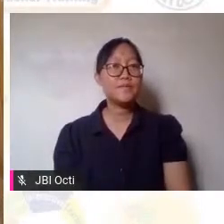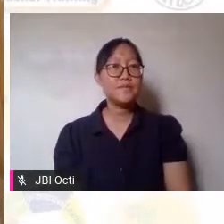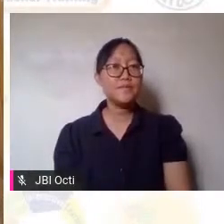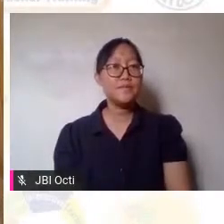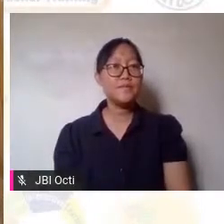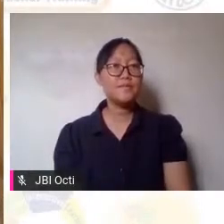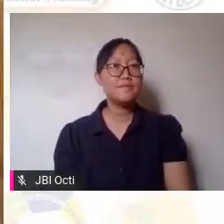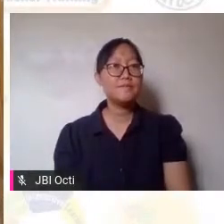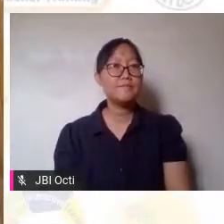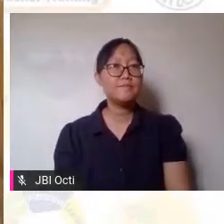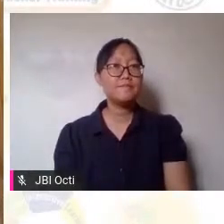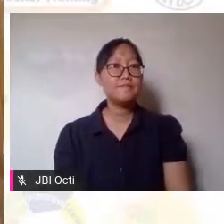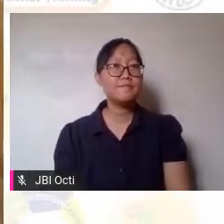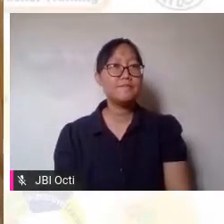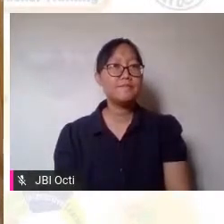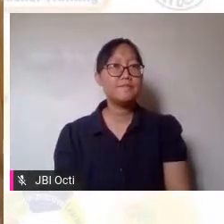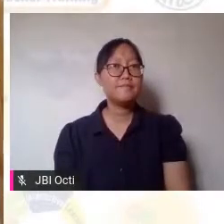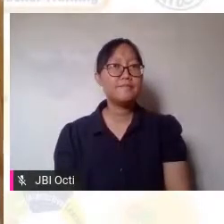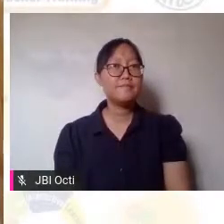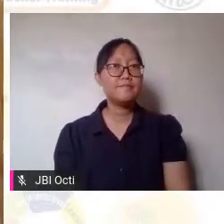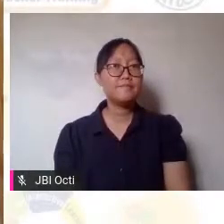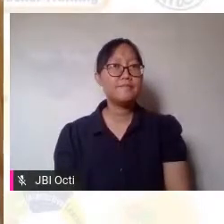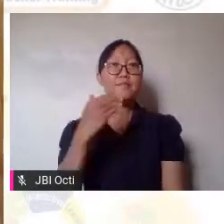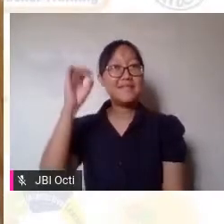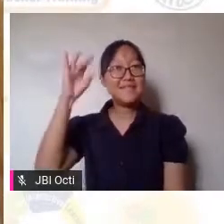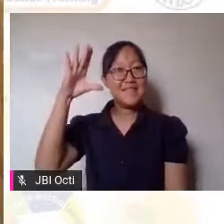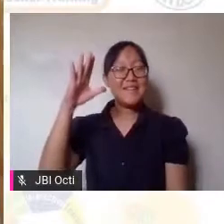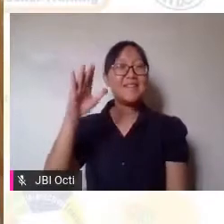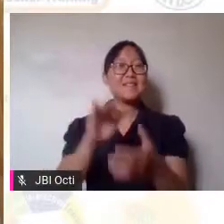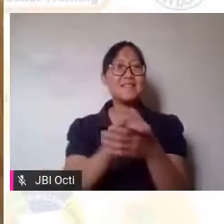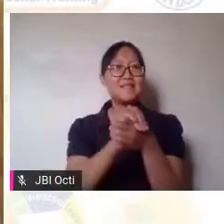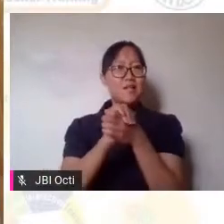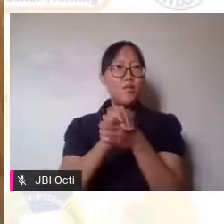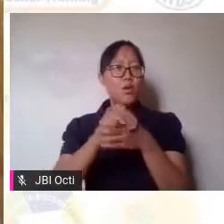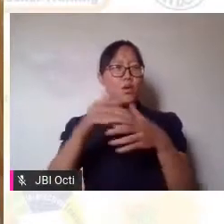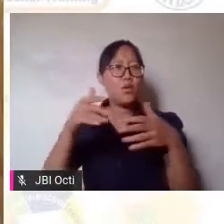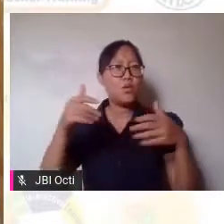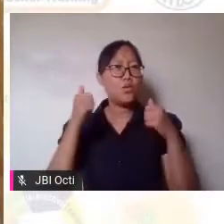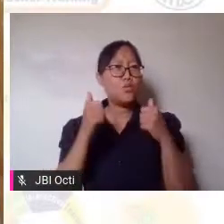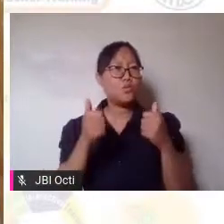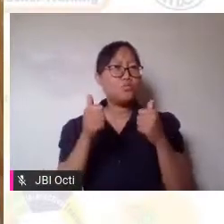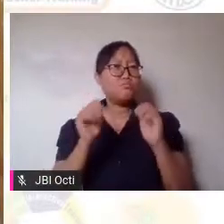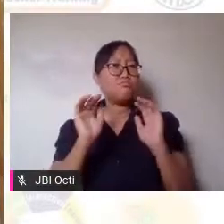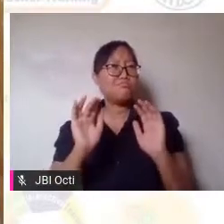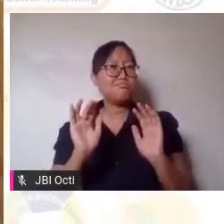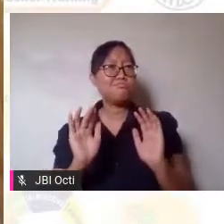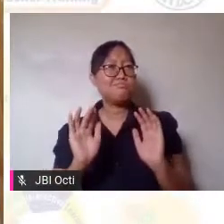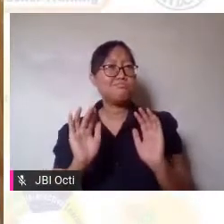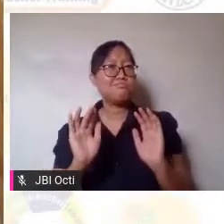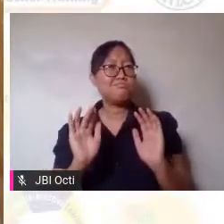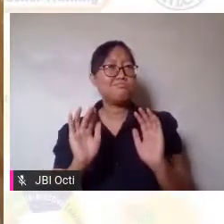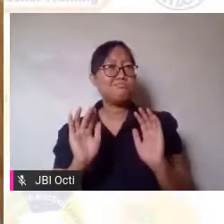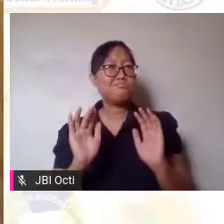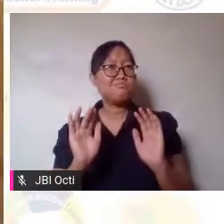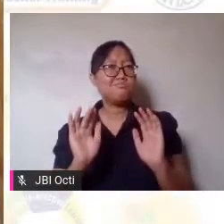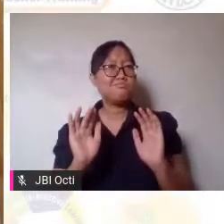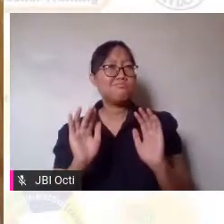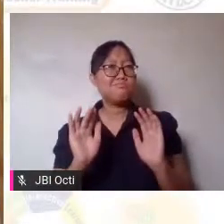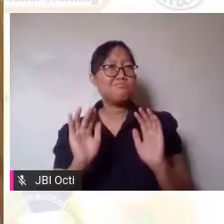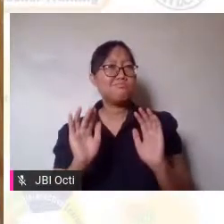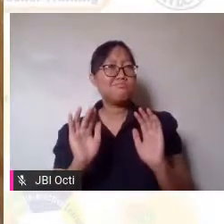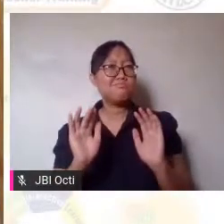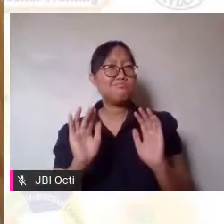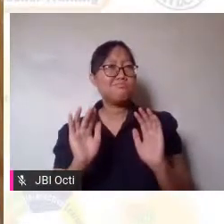dan classmate yang ada di seluruh Indonesia. Saya Lina Kurniati akan memandu acara ini selama 3 jam ke